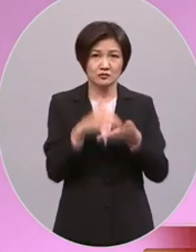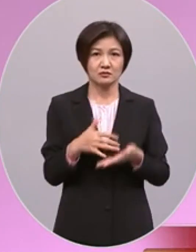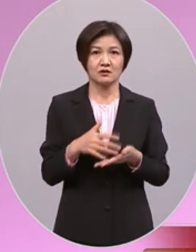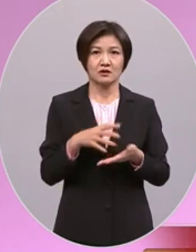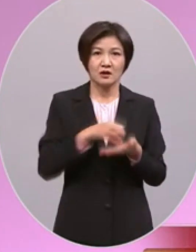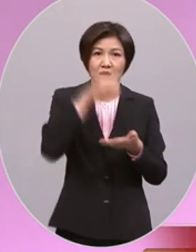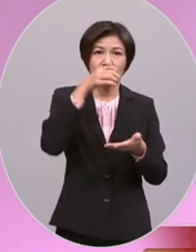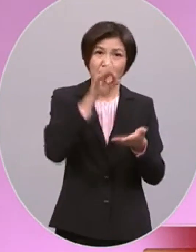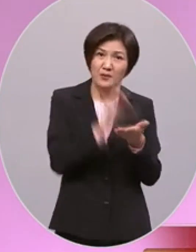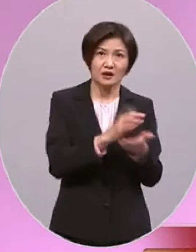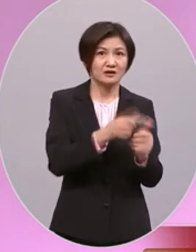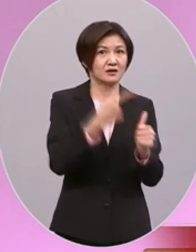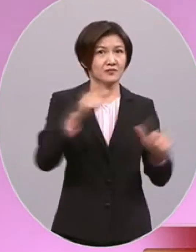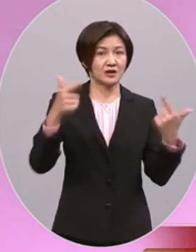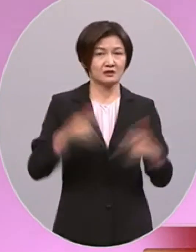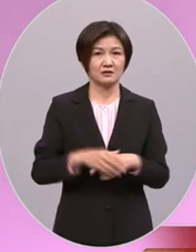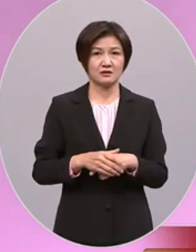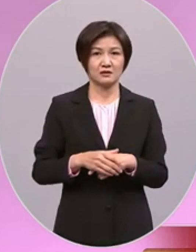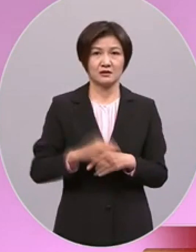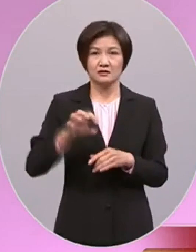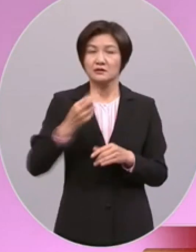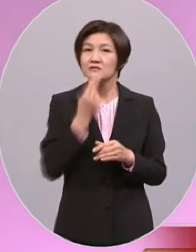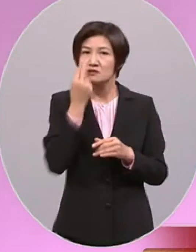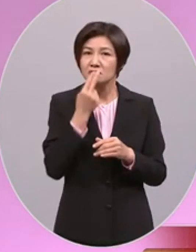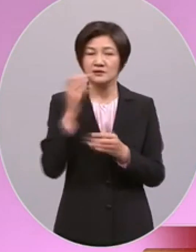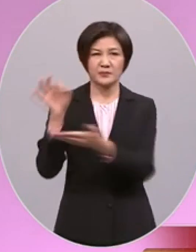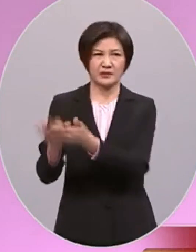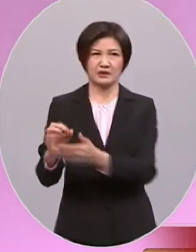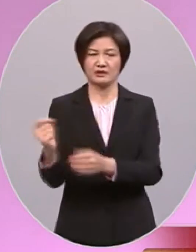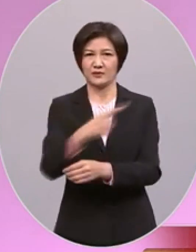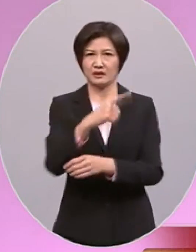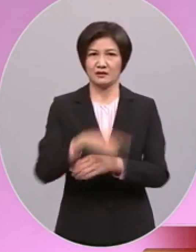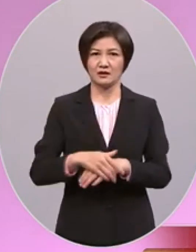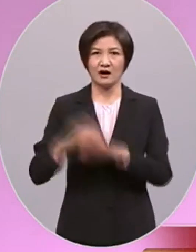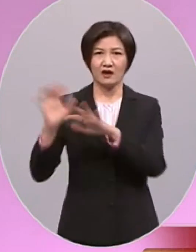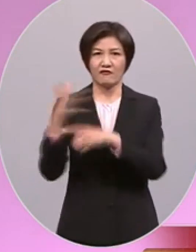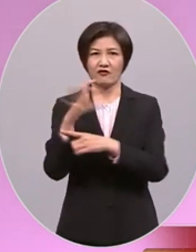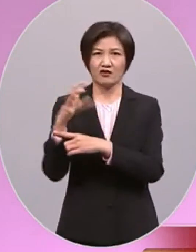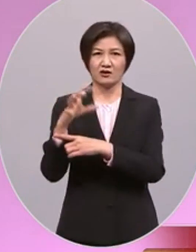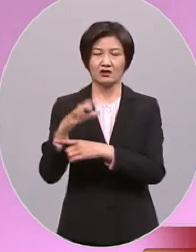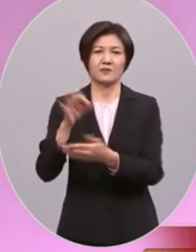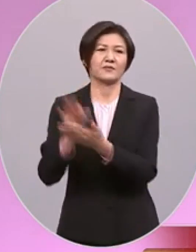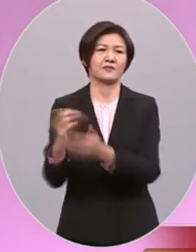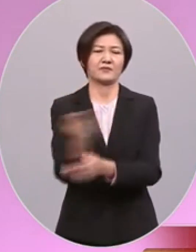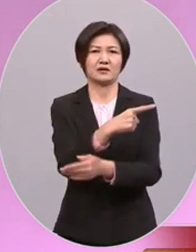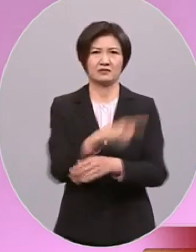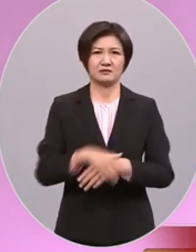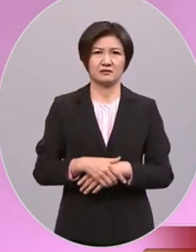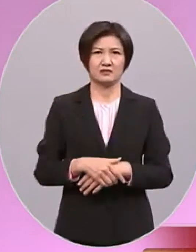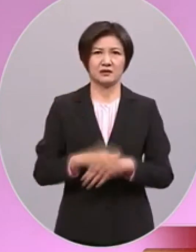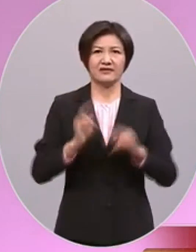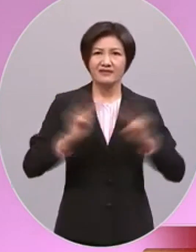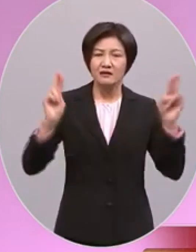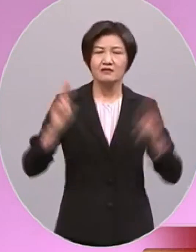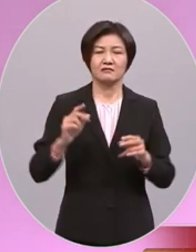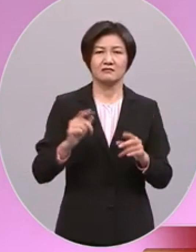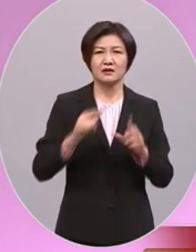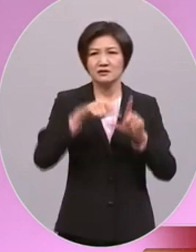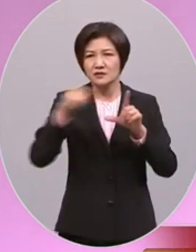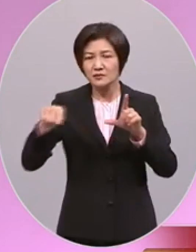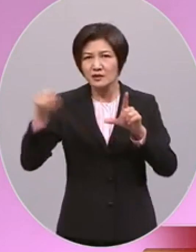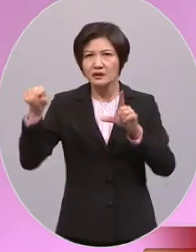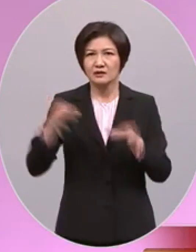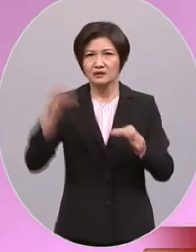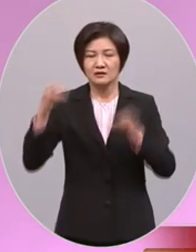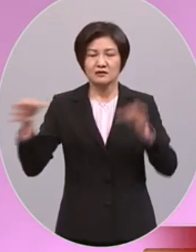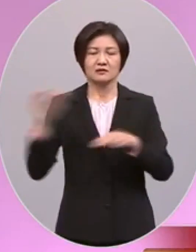本就不是最便宜的，包括燃气都比核能便宜，风力发电都比核能便宜啊。发电的成本是浮动的，核能